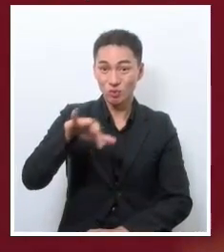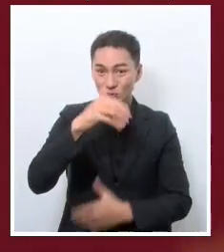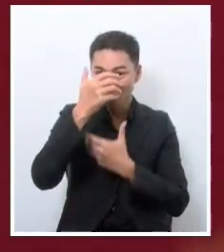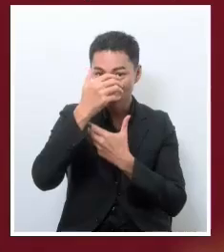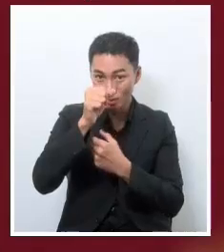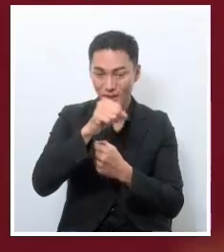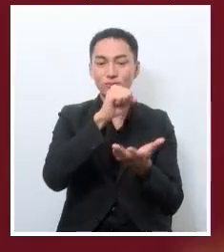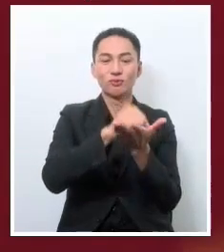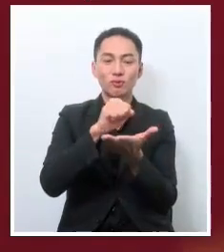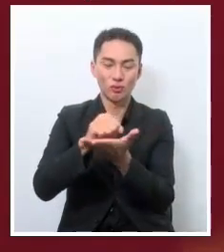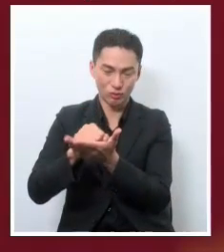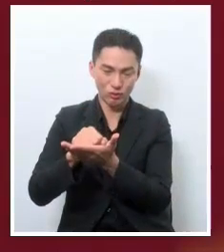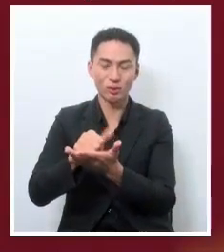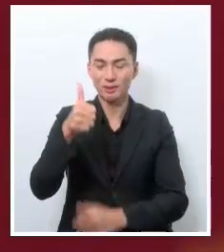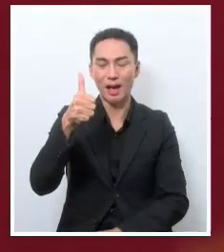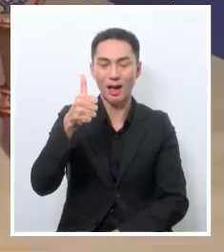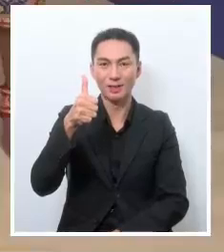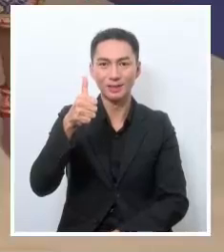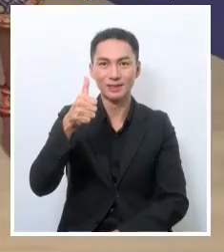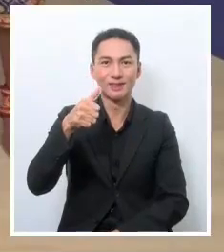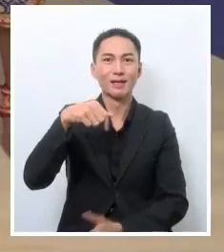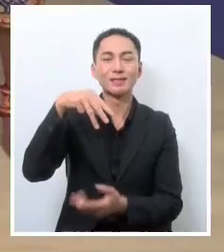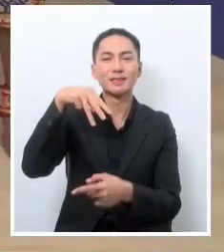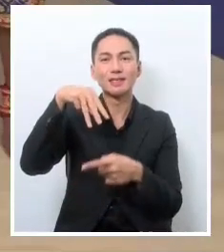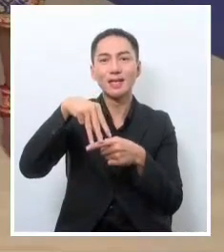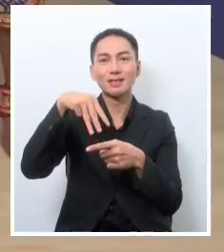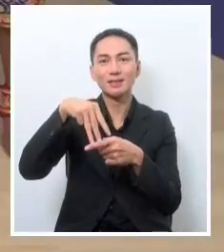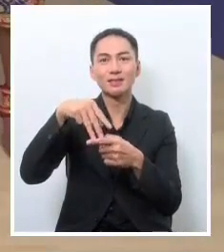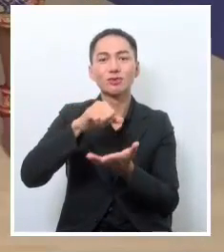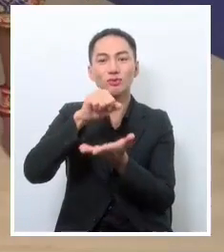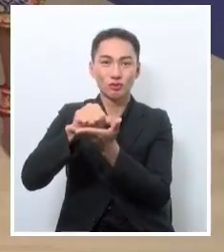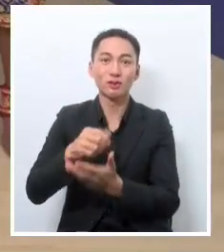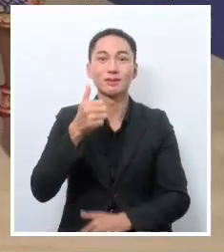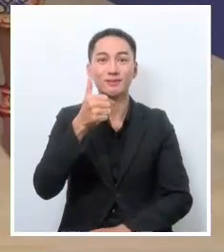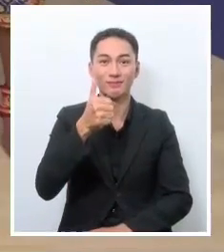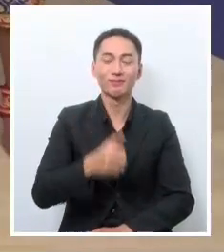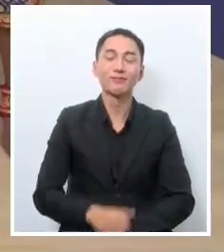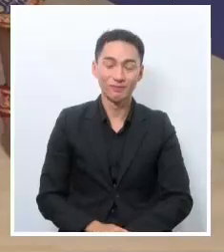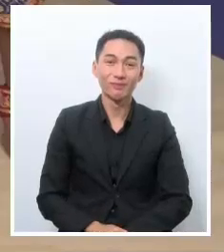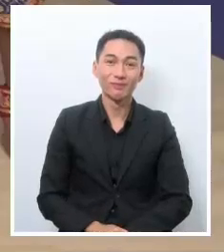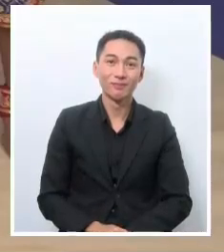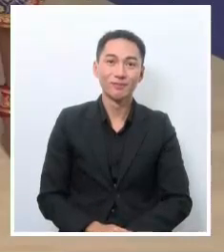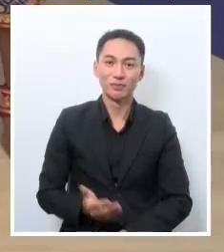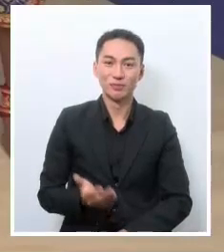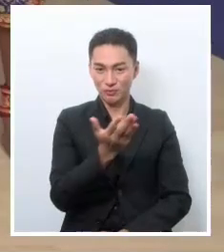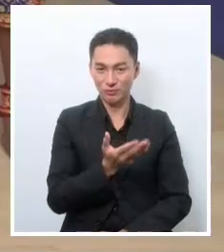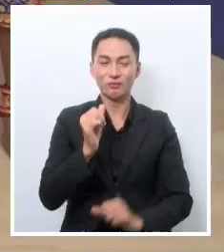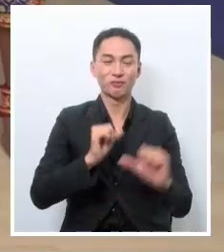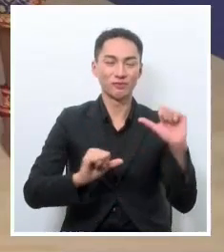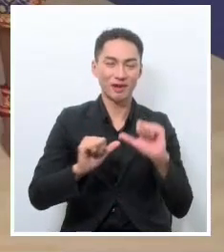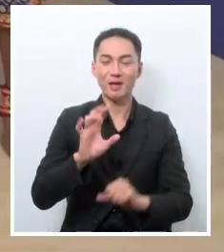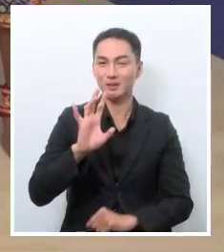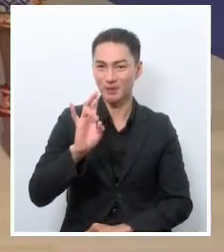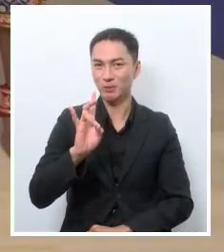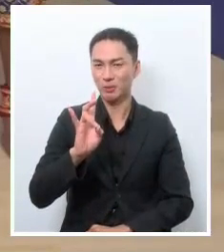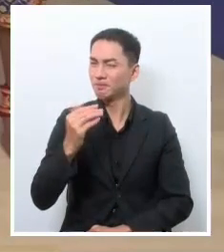นั่งได้ที่ไทยทิเกตเมเจอร์ทุกสาขานะคะแต่วันนี้นะคะเรามาดูความสามารถของน้องๆทั้ง 7คนก่อนเลย